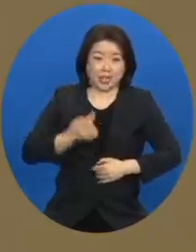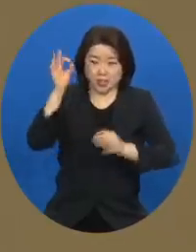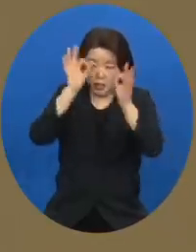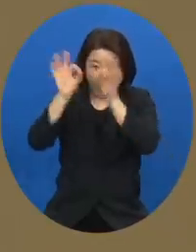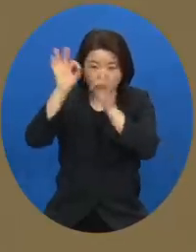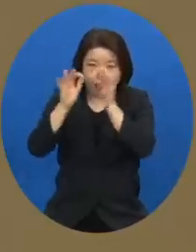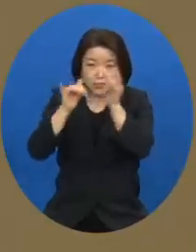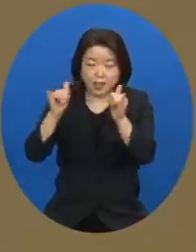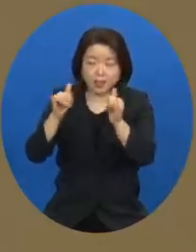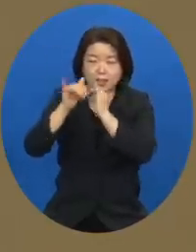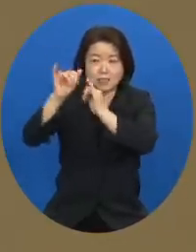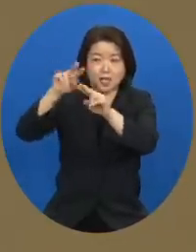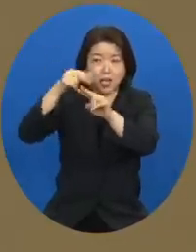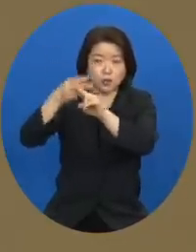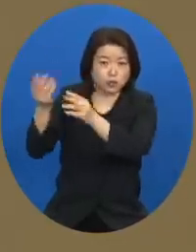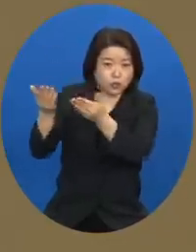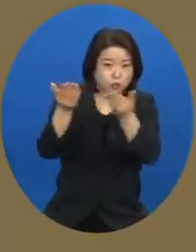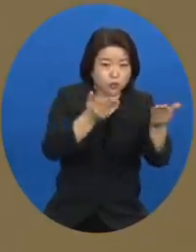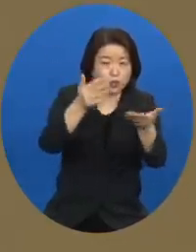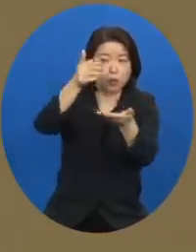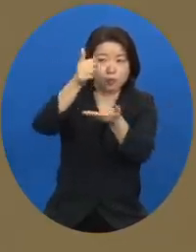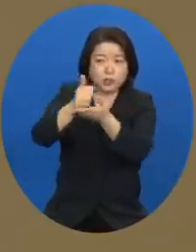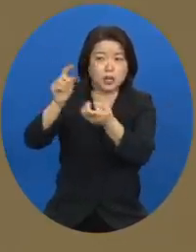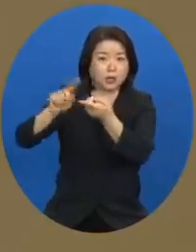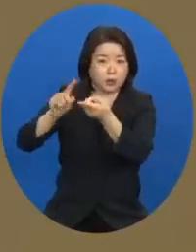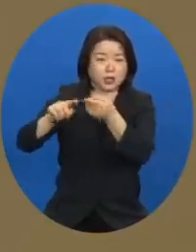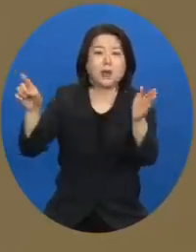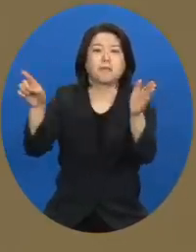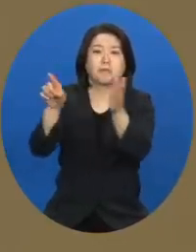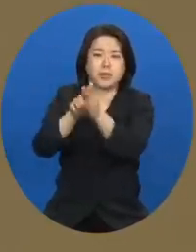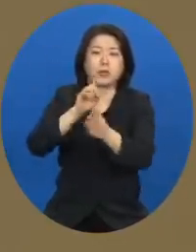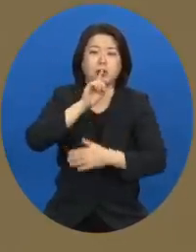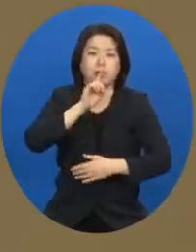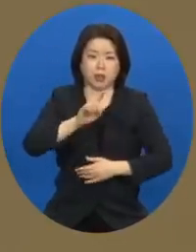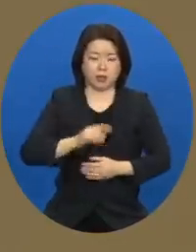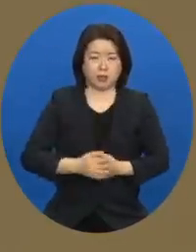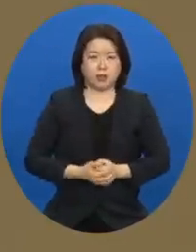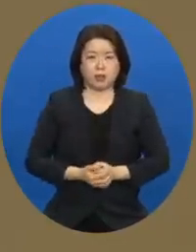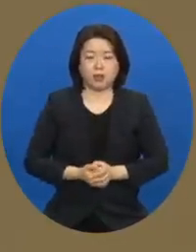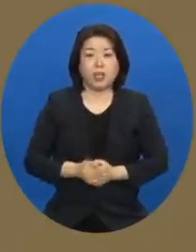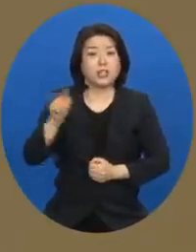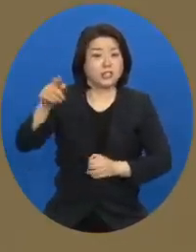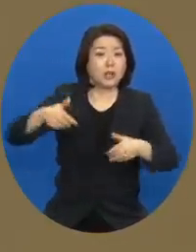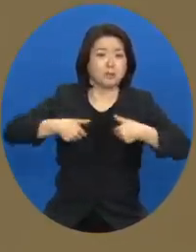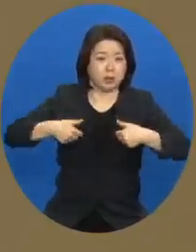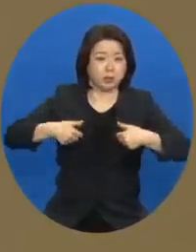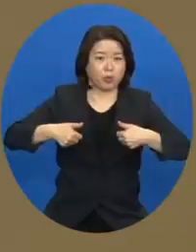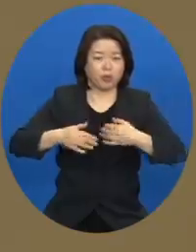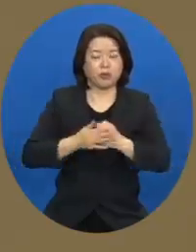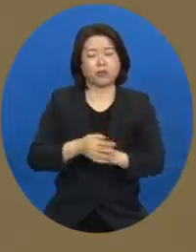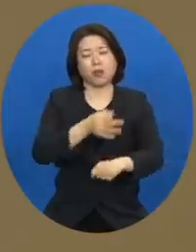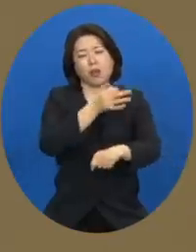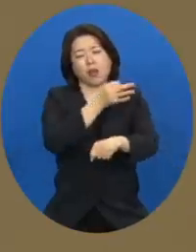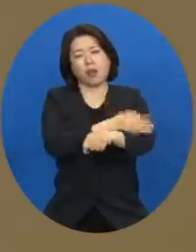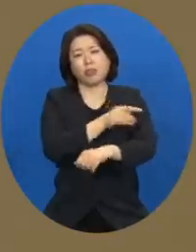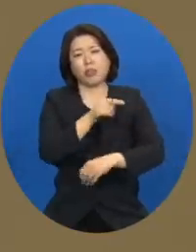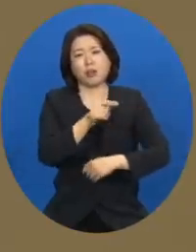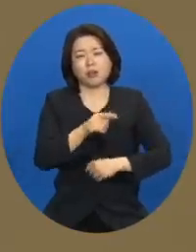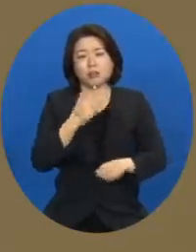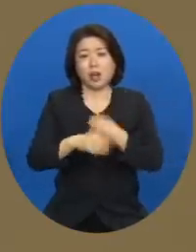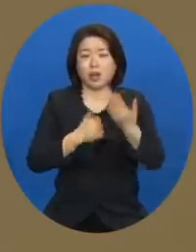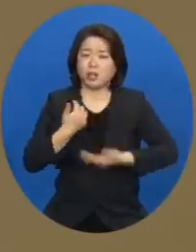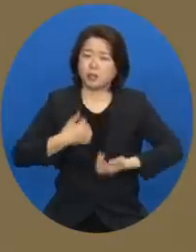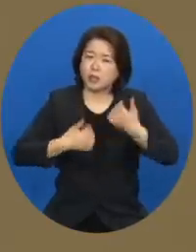자기를 찾는 자들에게 상 주시는 이심을 믿어야 할지니라. 아니, 이렇게 간단한 것이 하나님을 기쁘게